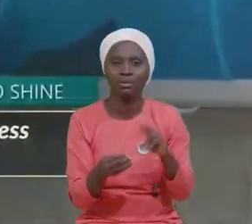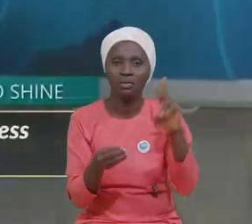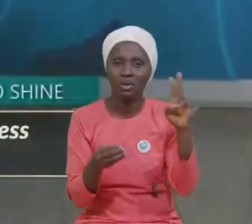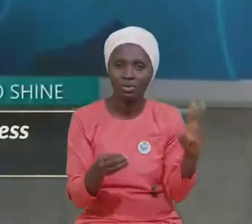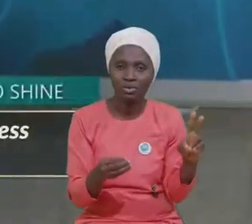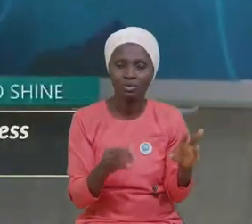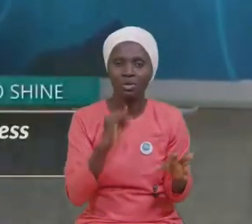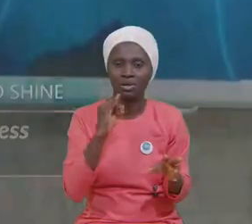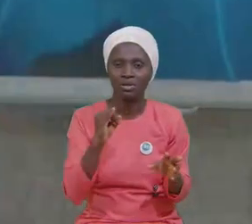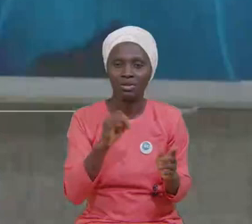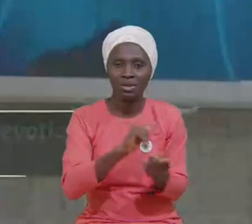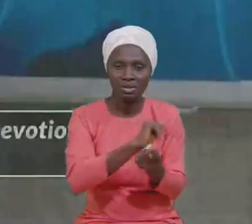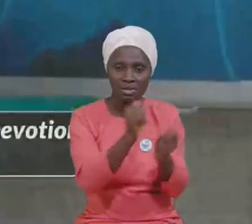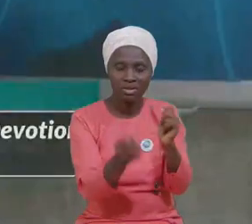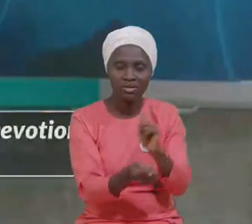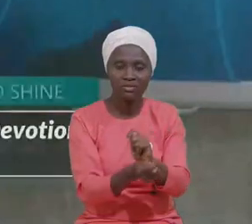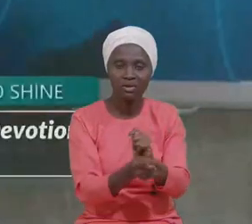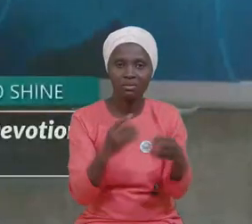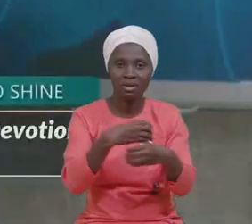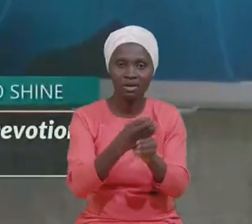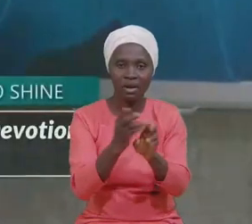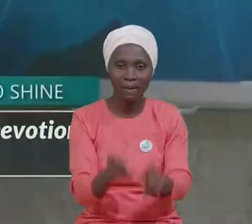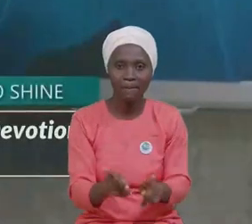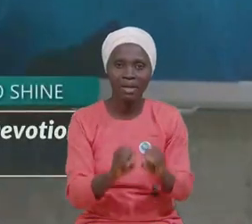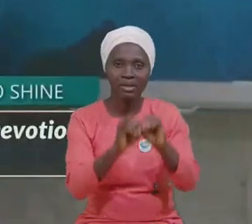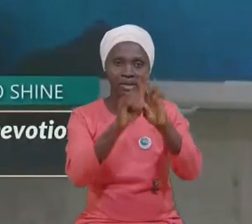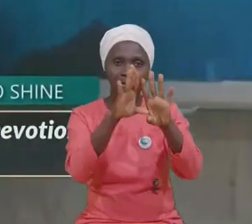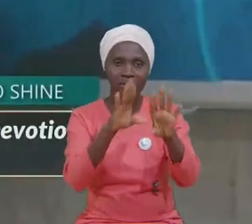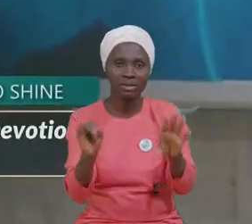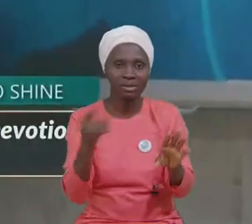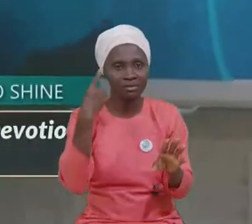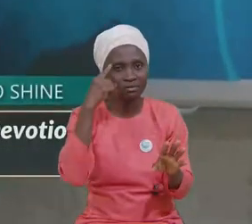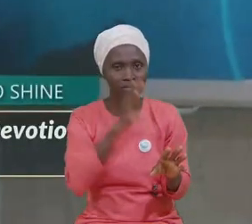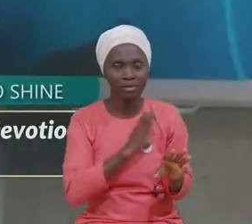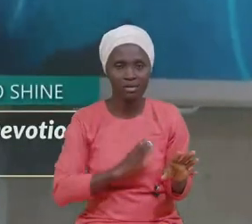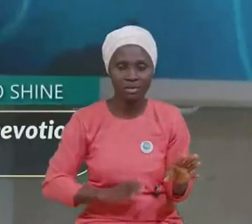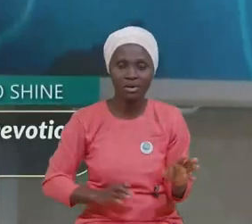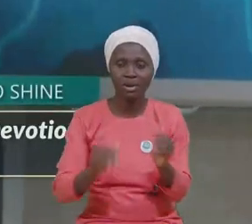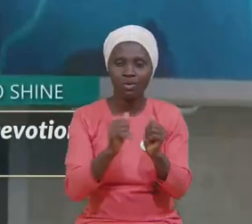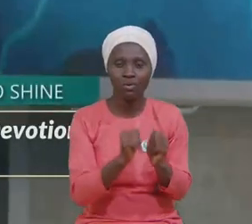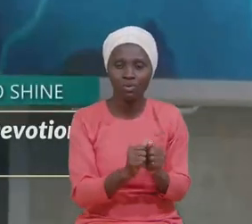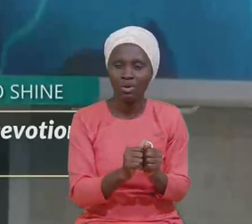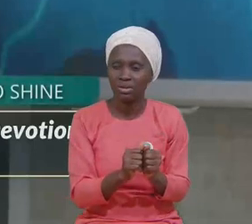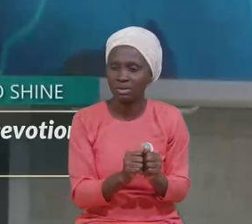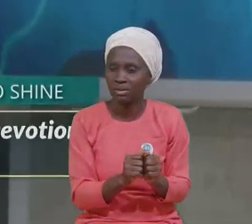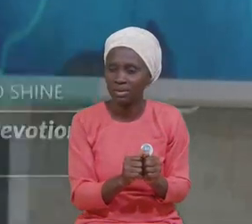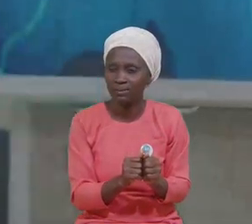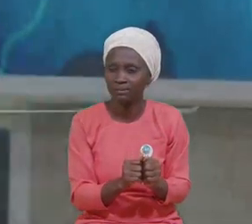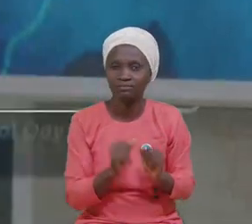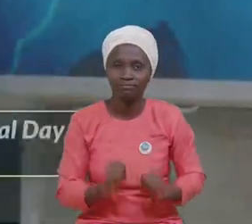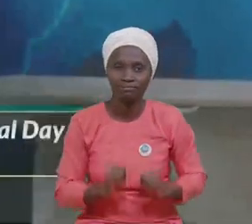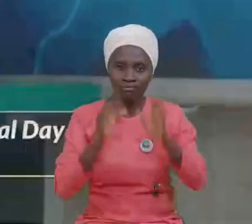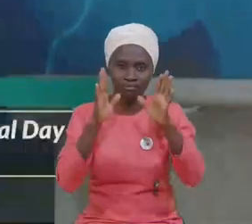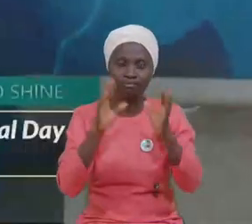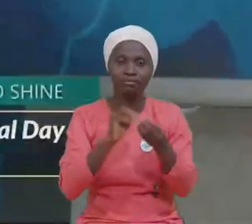la créature transformée qui brille pour Christ avec dévotion.